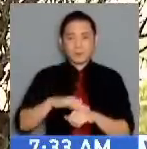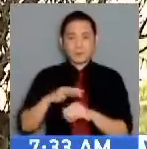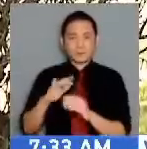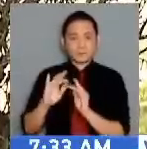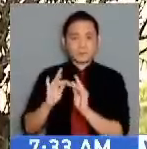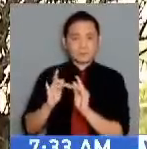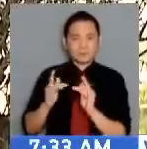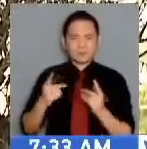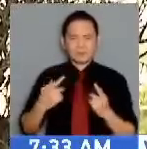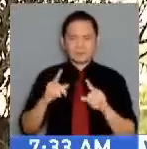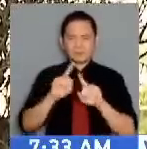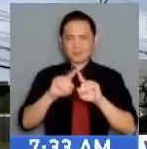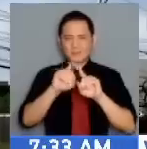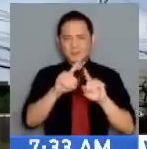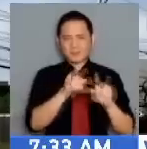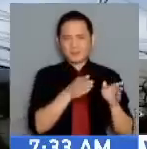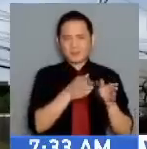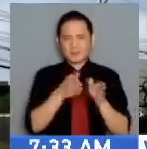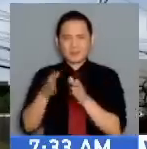ibang platform.